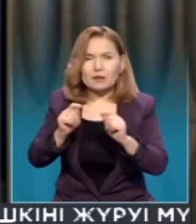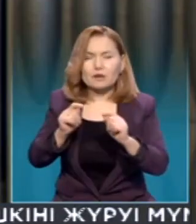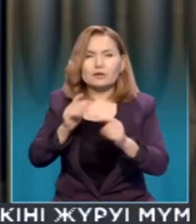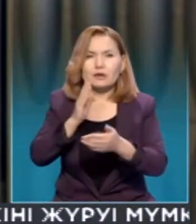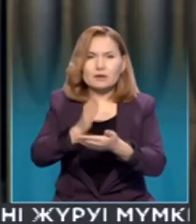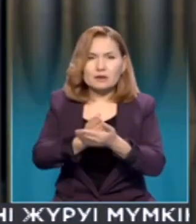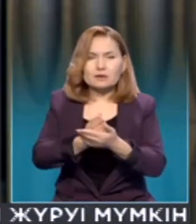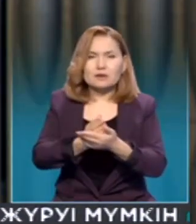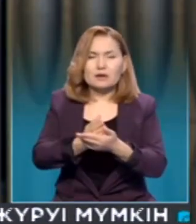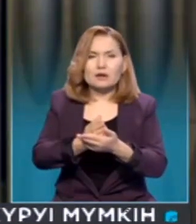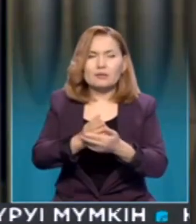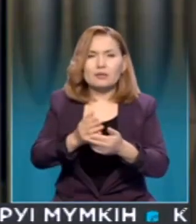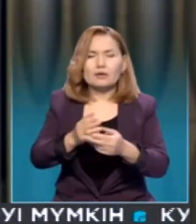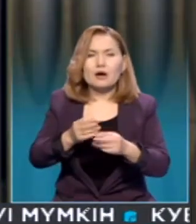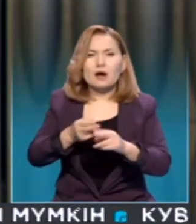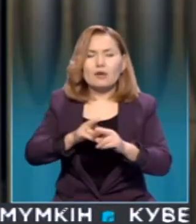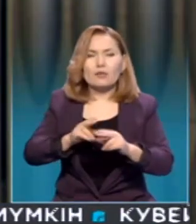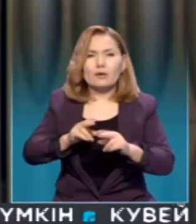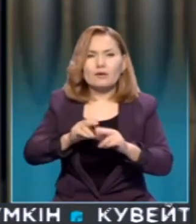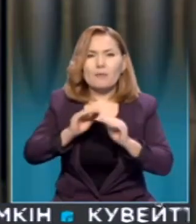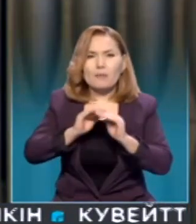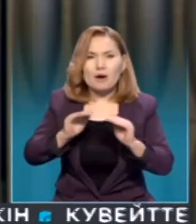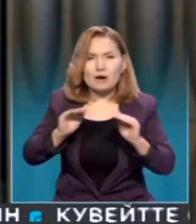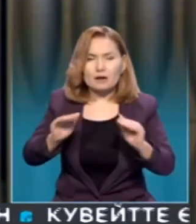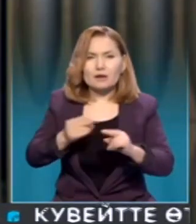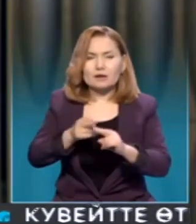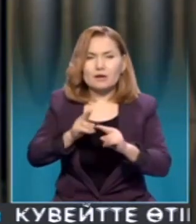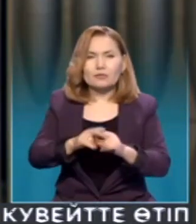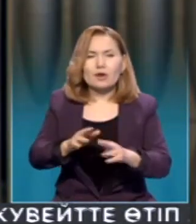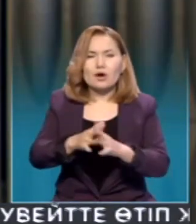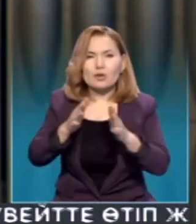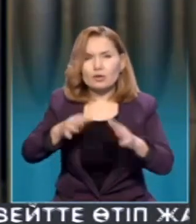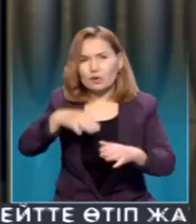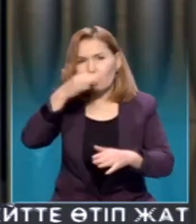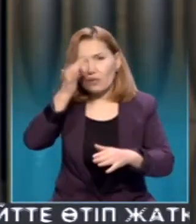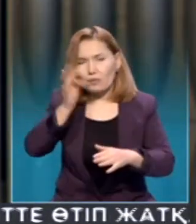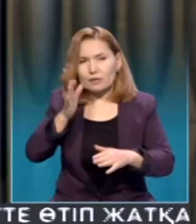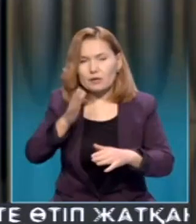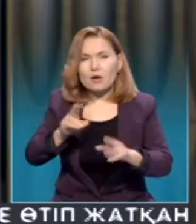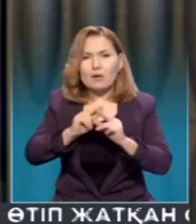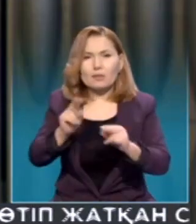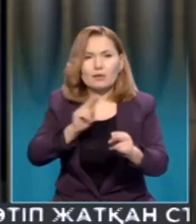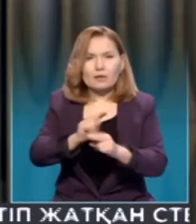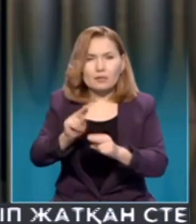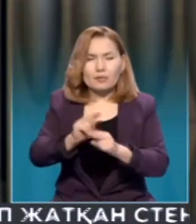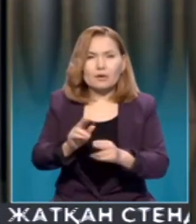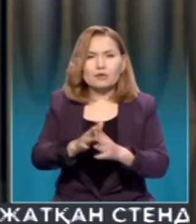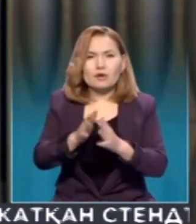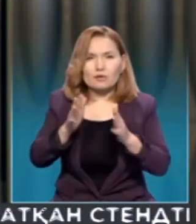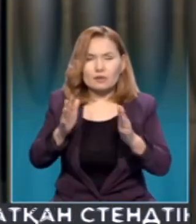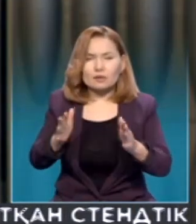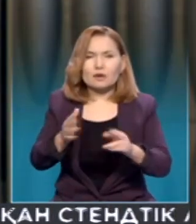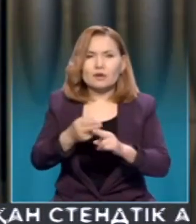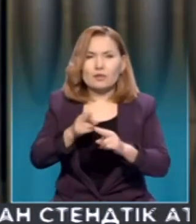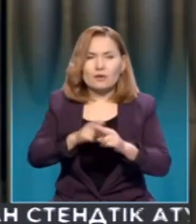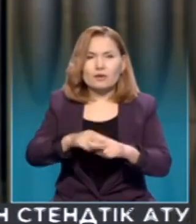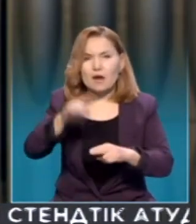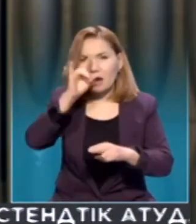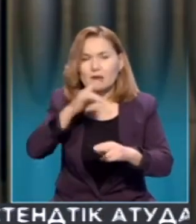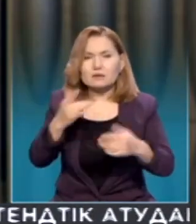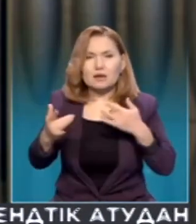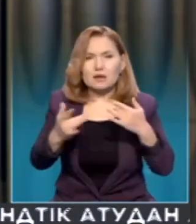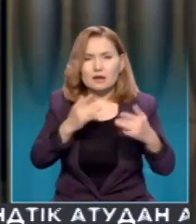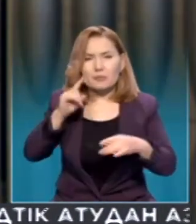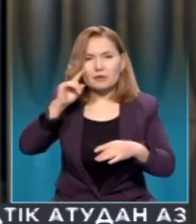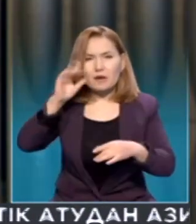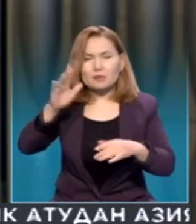өте сондай тәжірибесі мол, балаларға берері мол, тәлімгер ретінде үйретері көп, қазақ эстрадасына